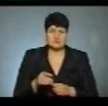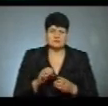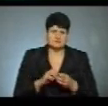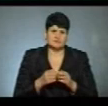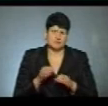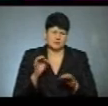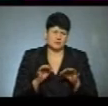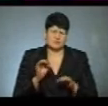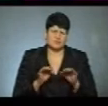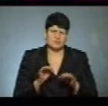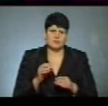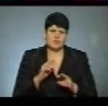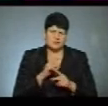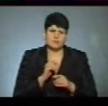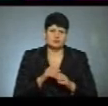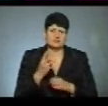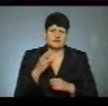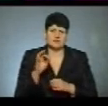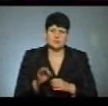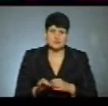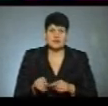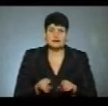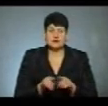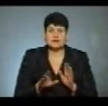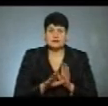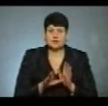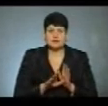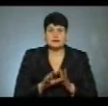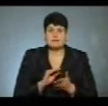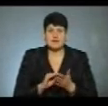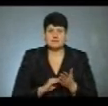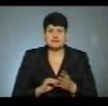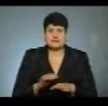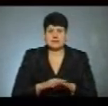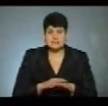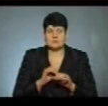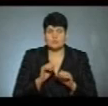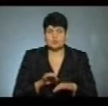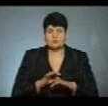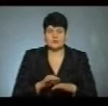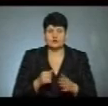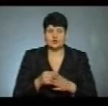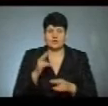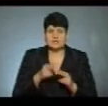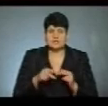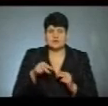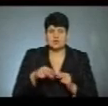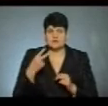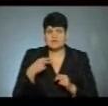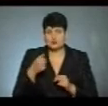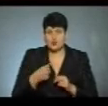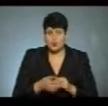до 3%. Також Дубілет зазначив, що електронний перепис населення уряд планує провести до кінця 2020